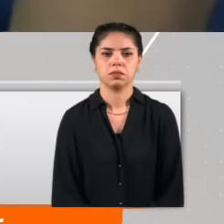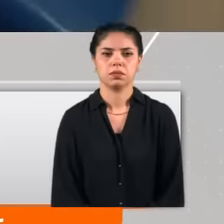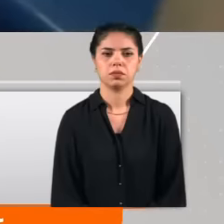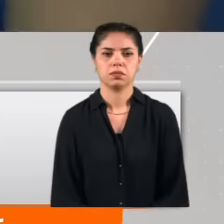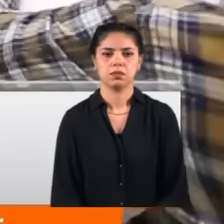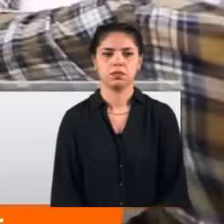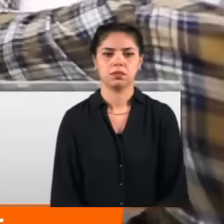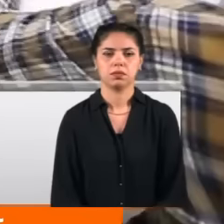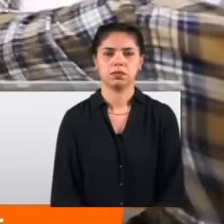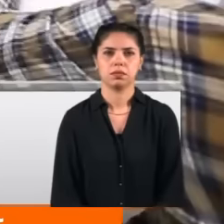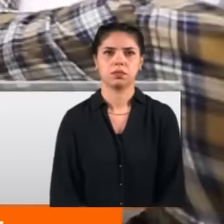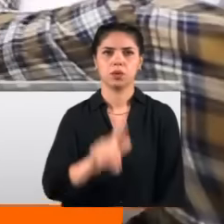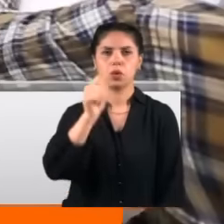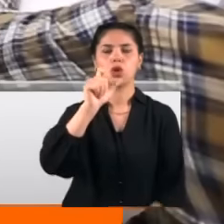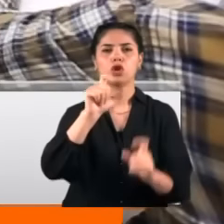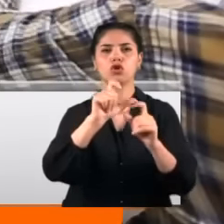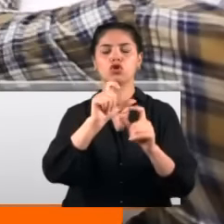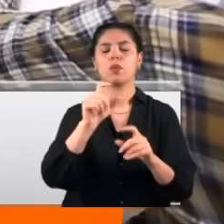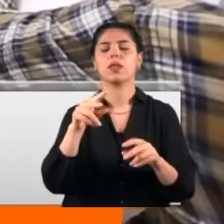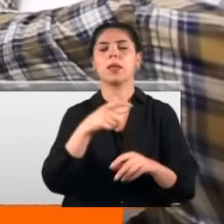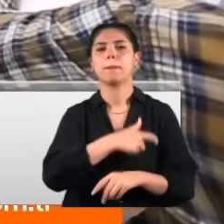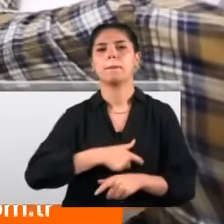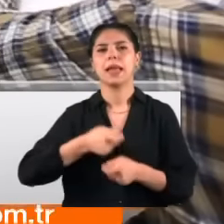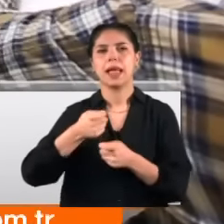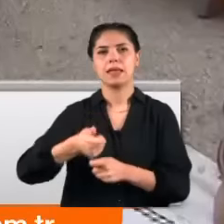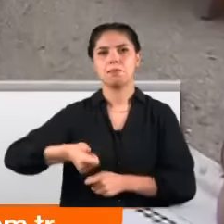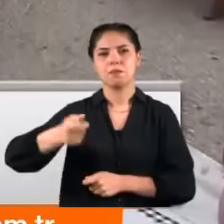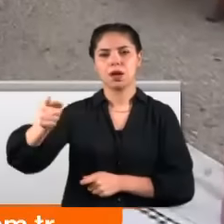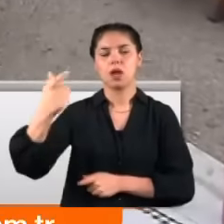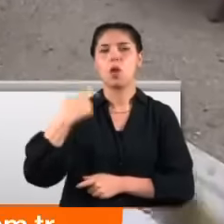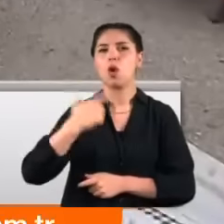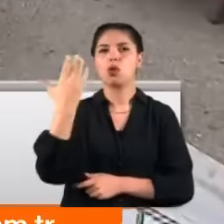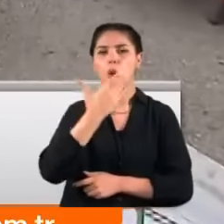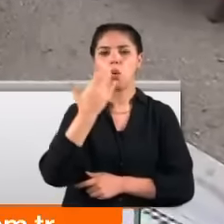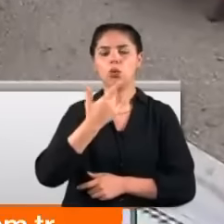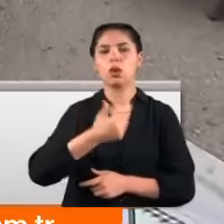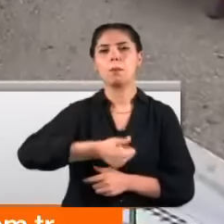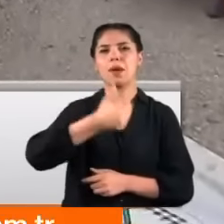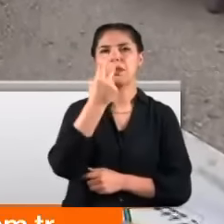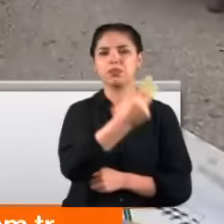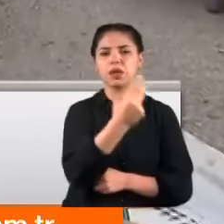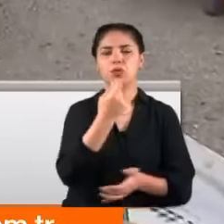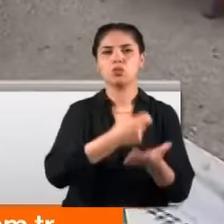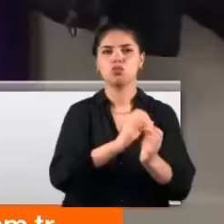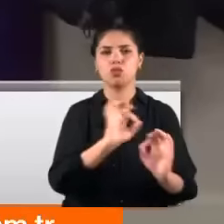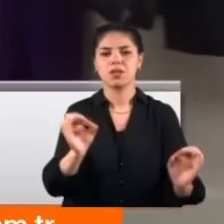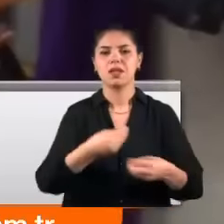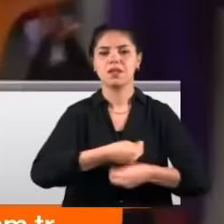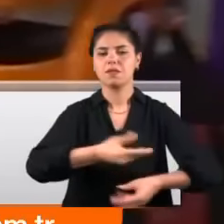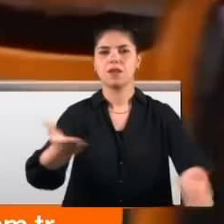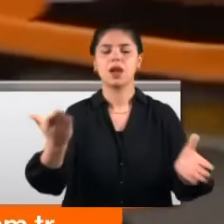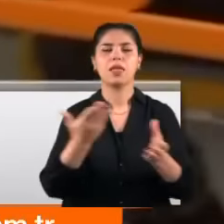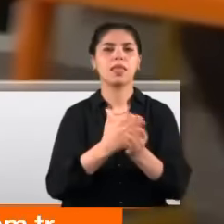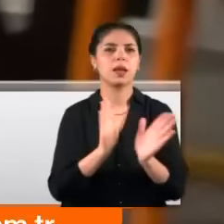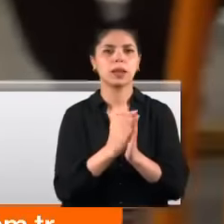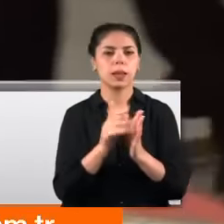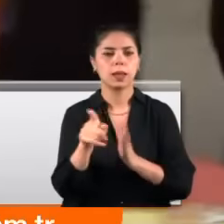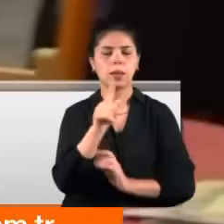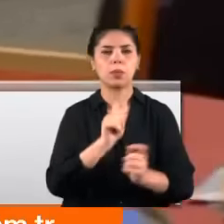karşı karşıyayız. 16 Şubat'ta Milli Eğitim Bakanlığı özel okullarda bakanlık tarafından ücretsiz olarak dağıtılan ders